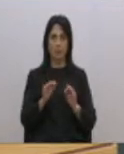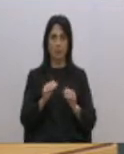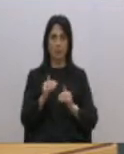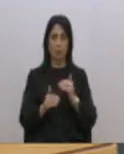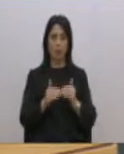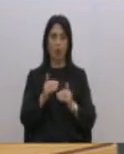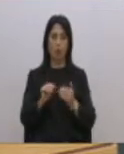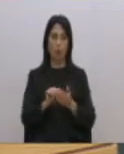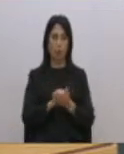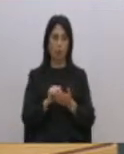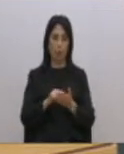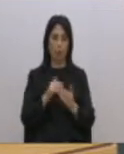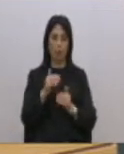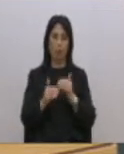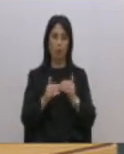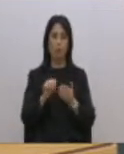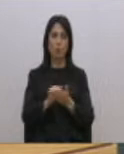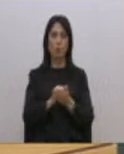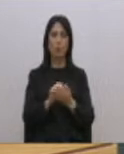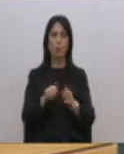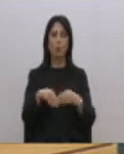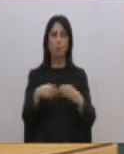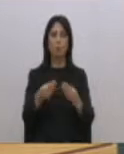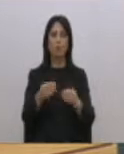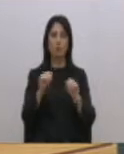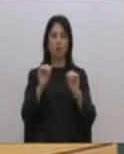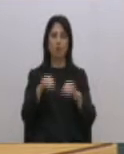პროგრესული დოკუმენტი, აი ამ პროგრესულ დოკუმენტს მისცემ